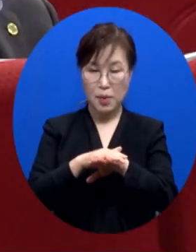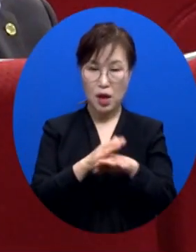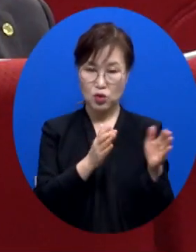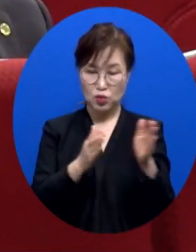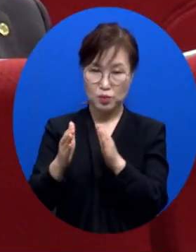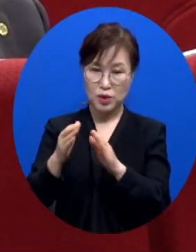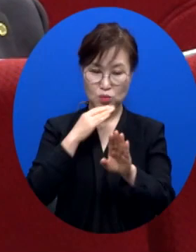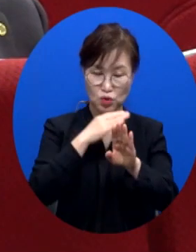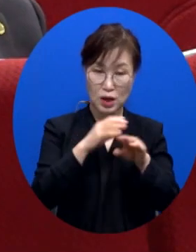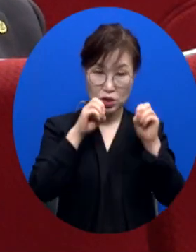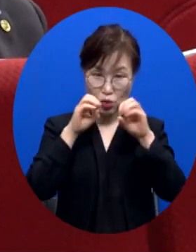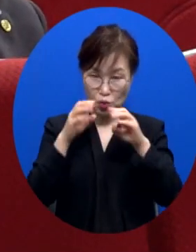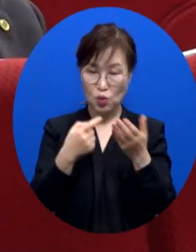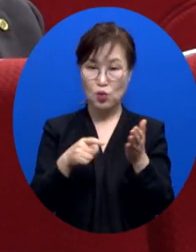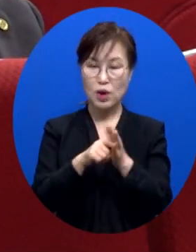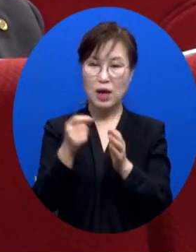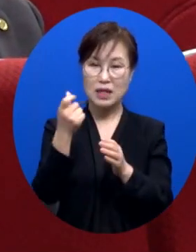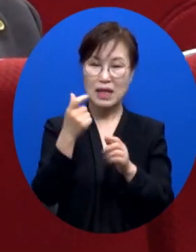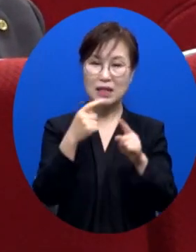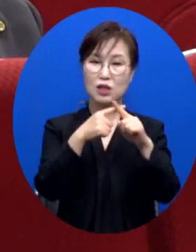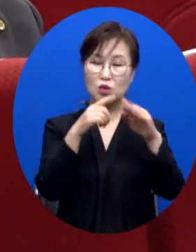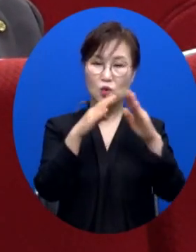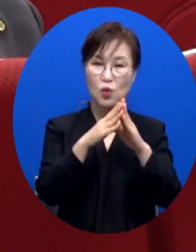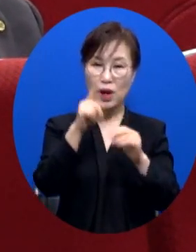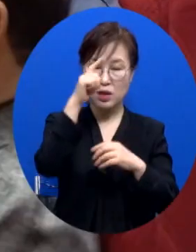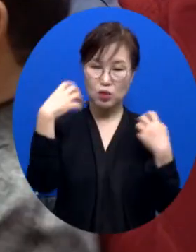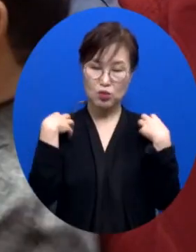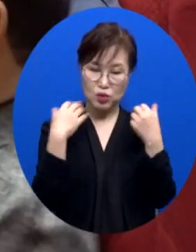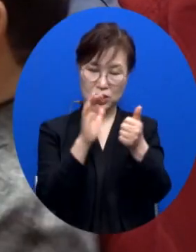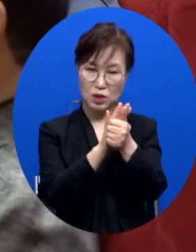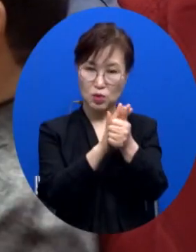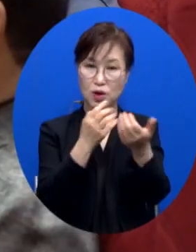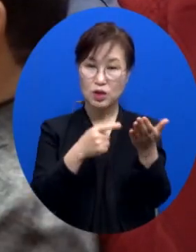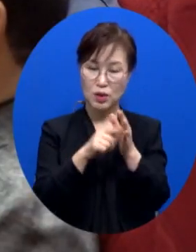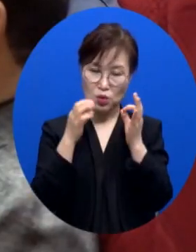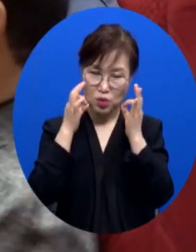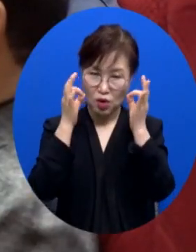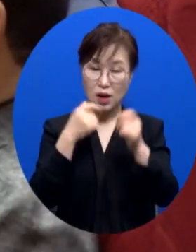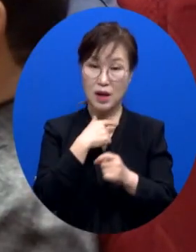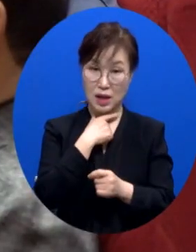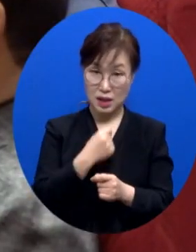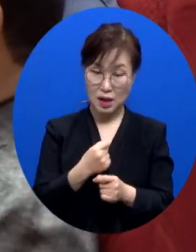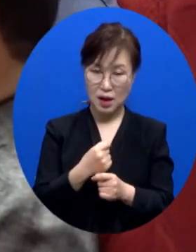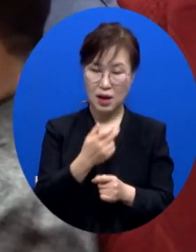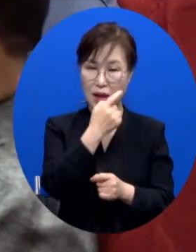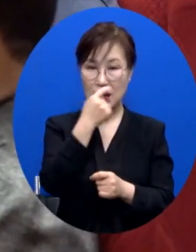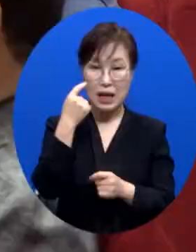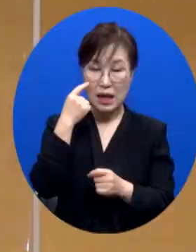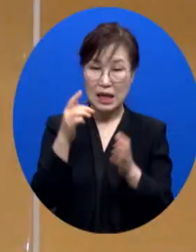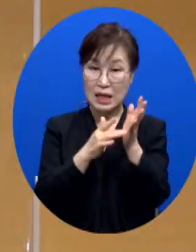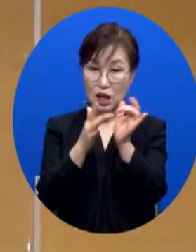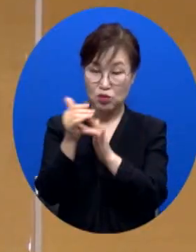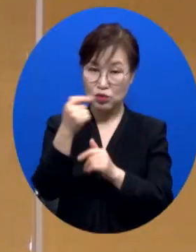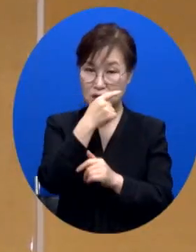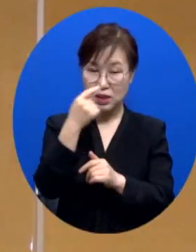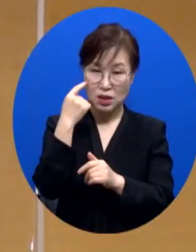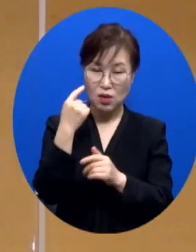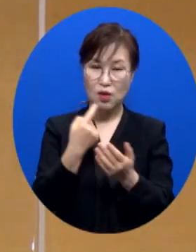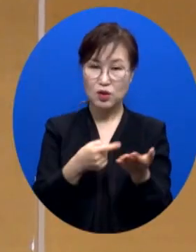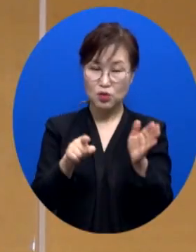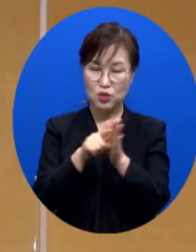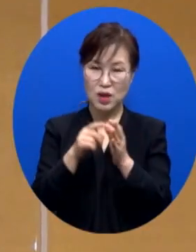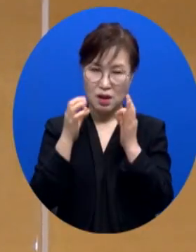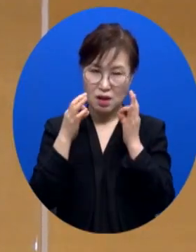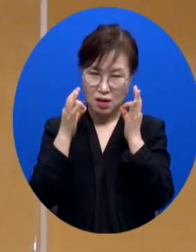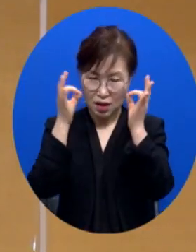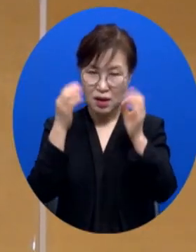준비하고 어려운 교회가 정부의 지원을 받을 수 있도록 노력하겠다며 예수를 증거하는 데 생명을 다 바쳐 헌신하겠다고